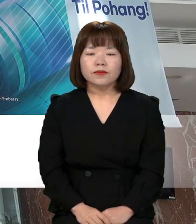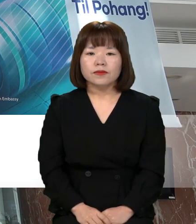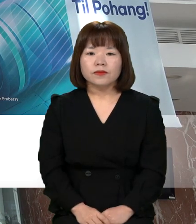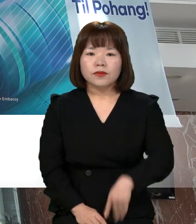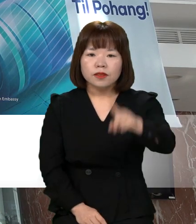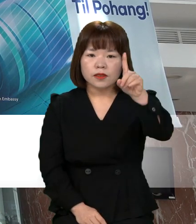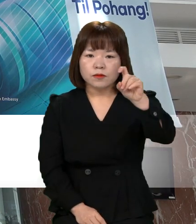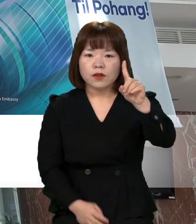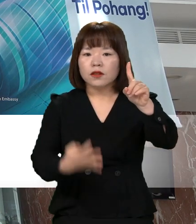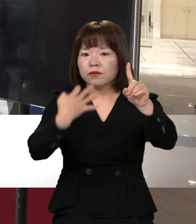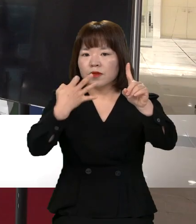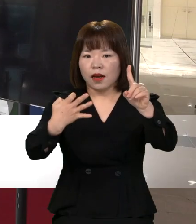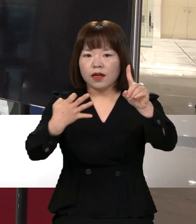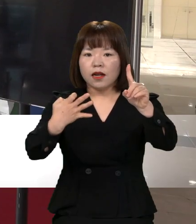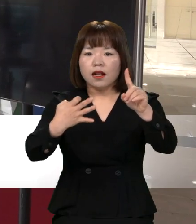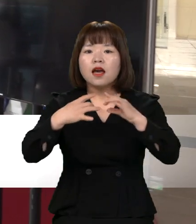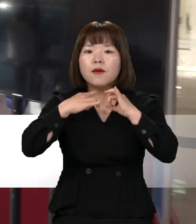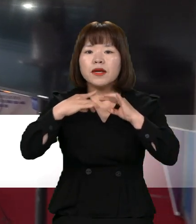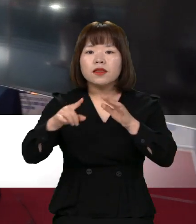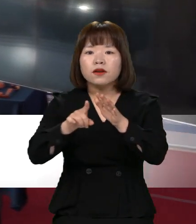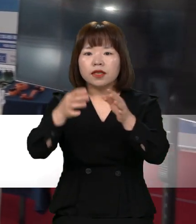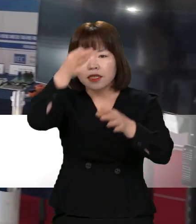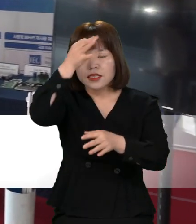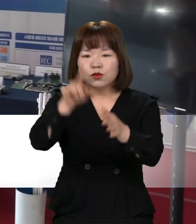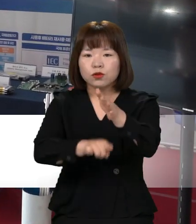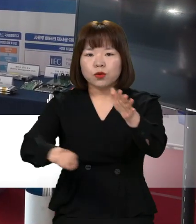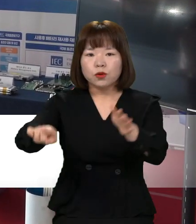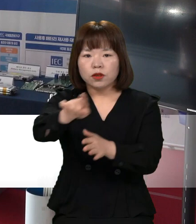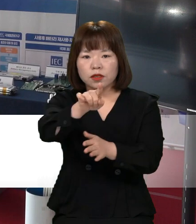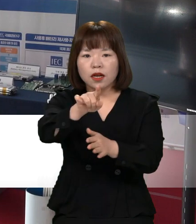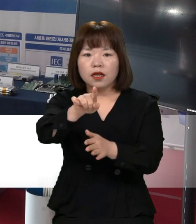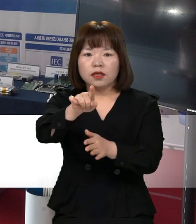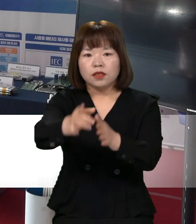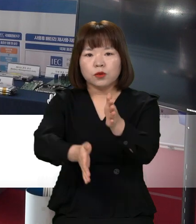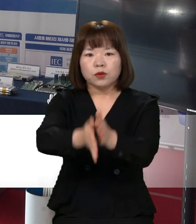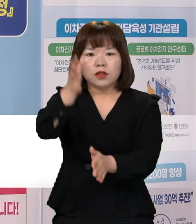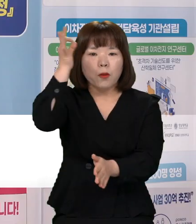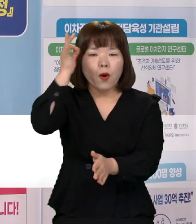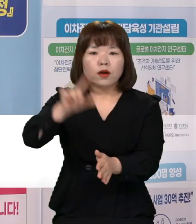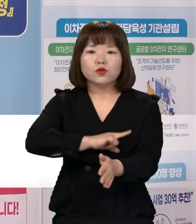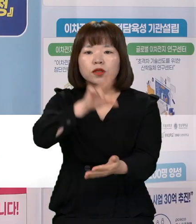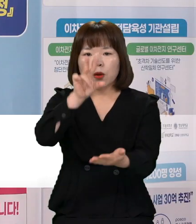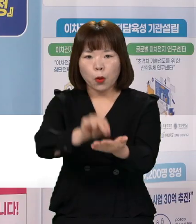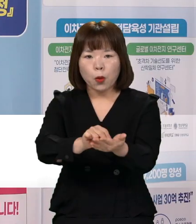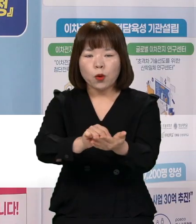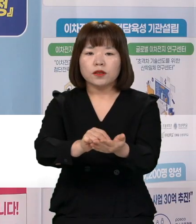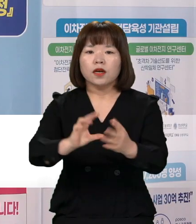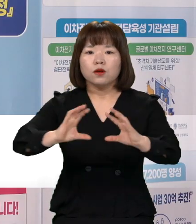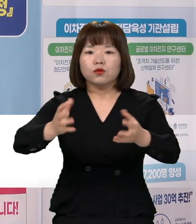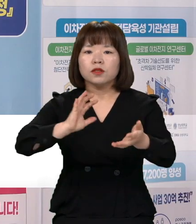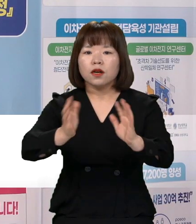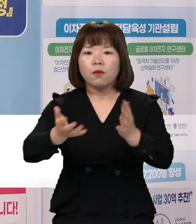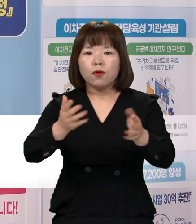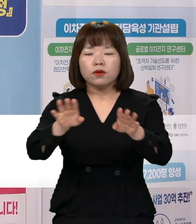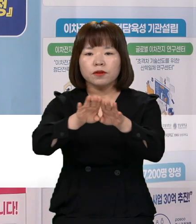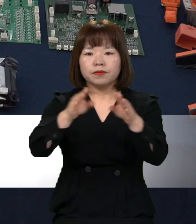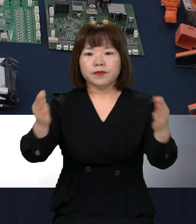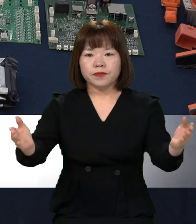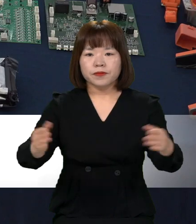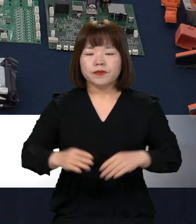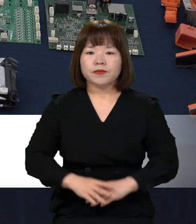포항시는 14일 배터리 기술 초격차 선도도시 포항을 주제로 배터리 선도도시 포항 국제 컨퍼런스